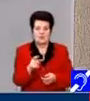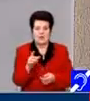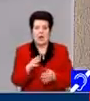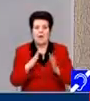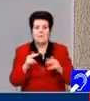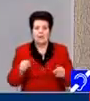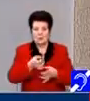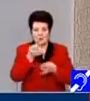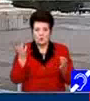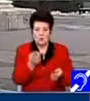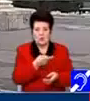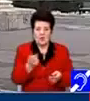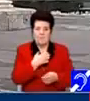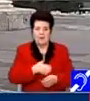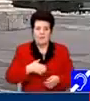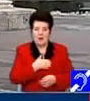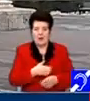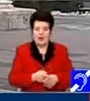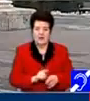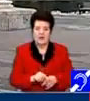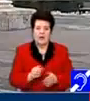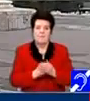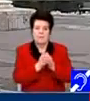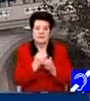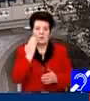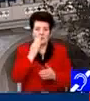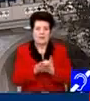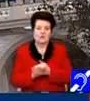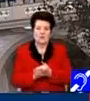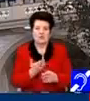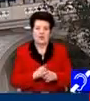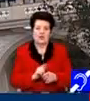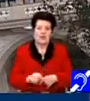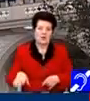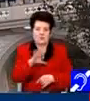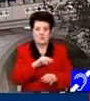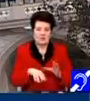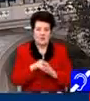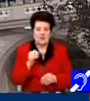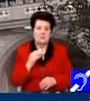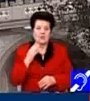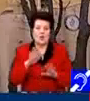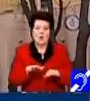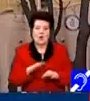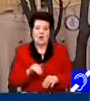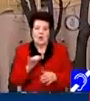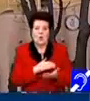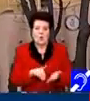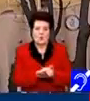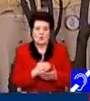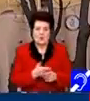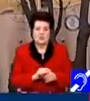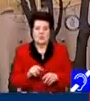Culturii. Primarii de pe cele 2 maluri ale Prutului vor să pună bazele unei asociații care îi va grupa pe toți aleșii locali unioniști, potrivit unui comunicat